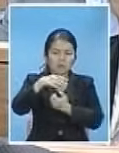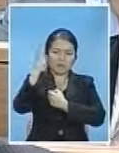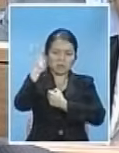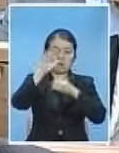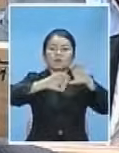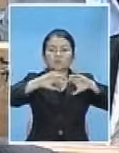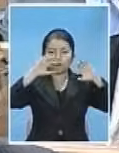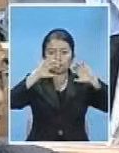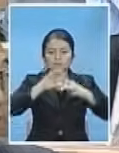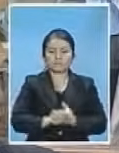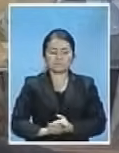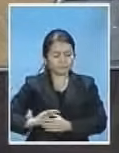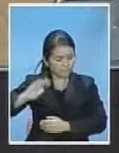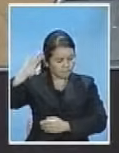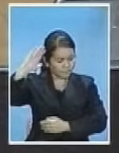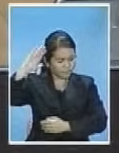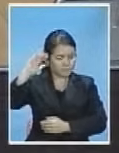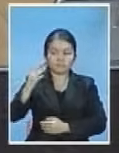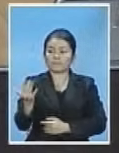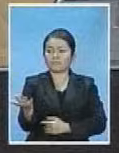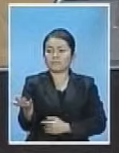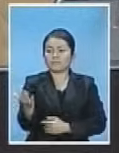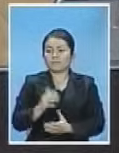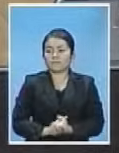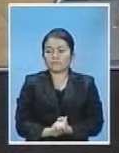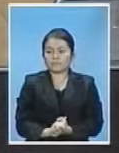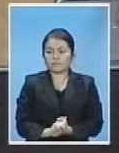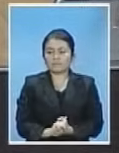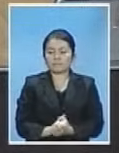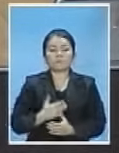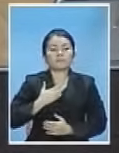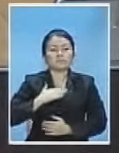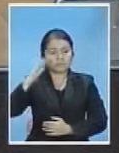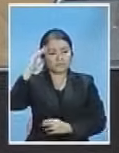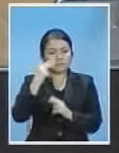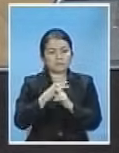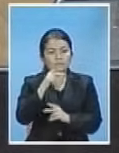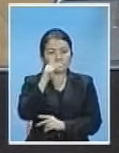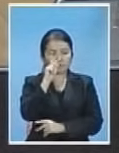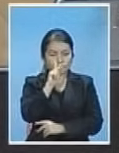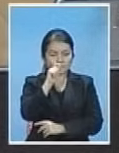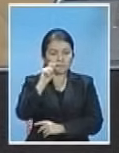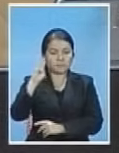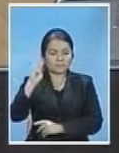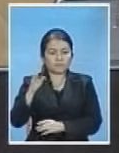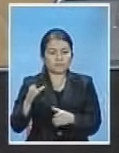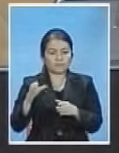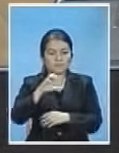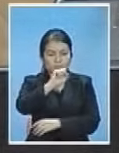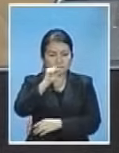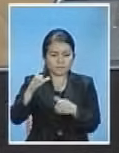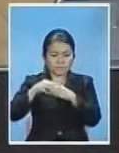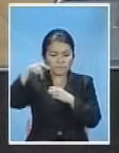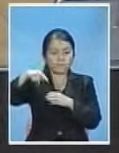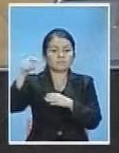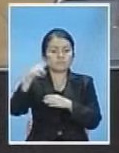อะไรครับ ครับผมก่อแก้วเพื่อนทองสสพรรคเพื่อไทยระบบบัญชีรายชื่อ